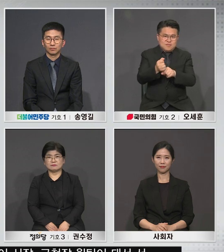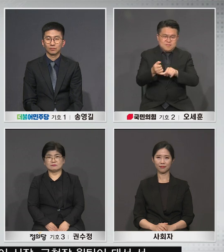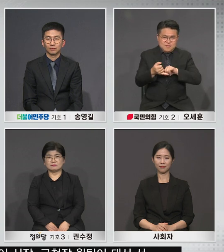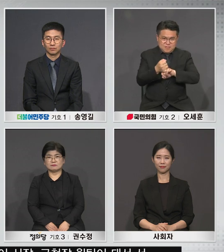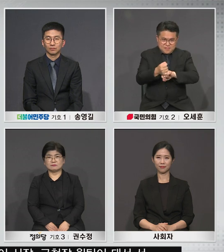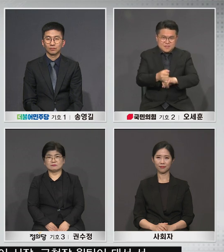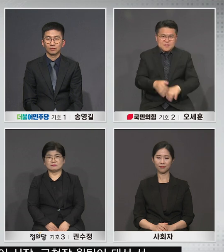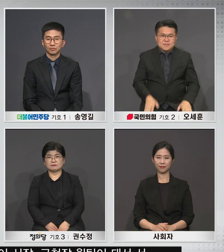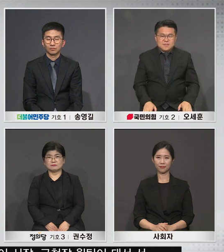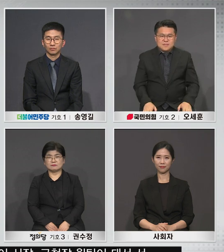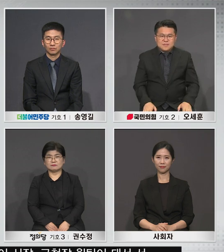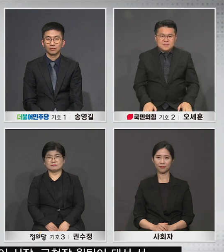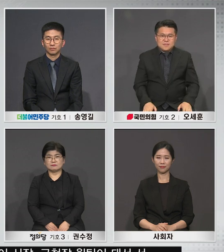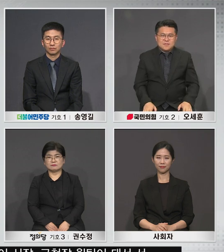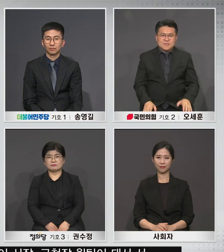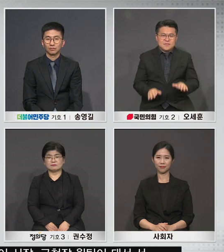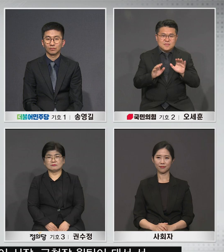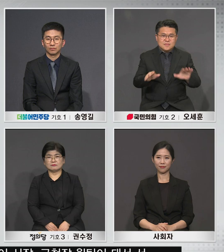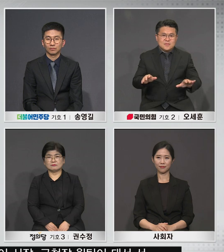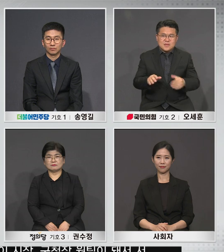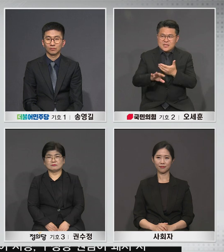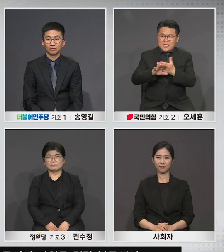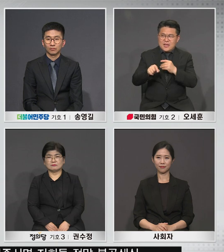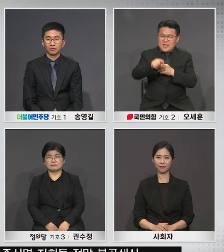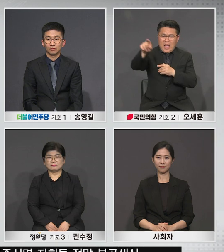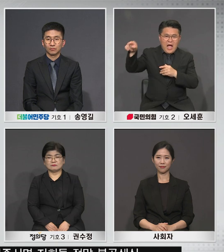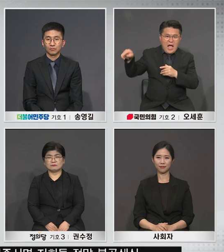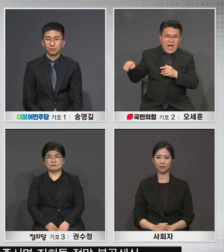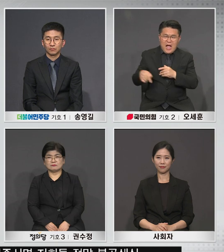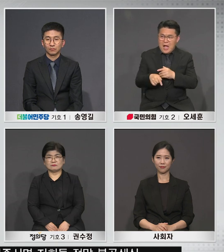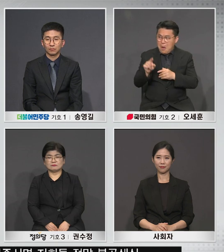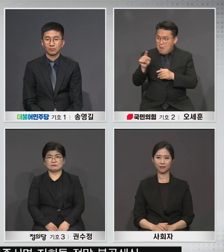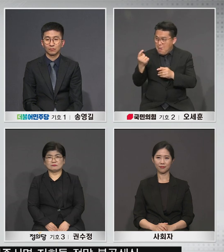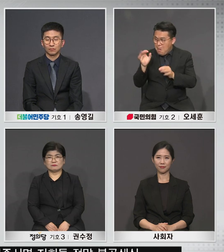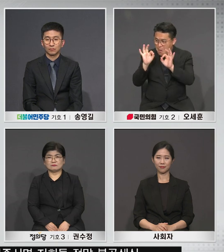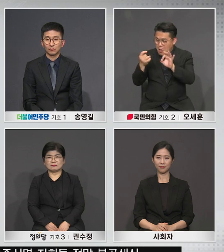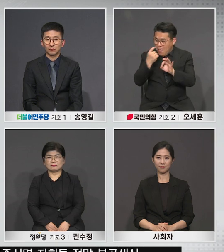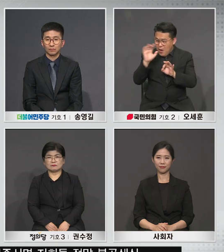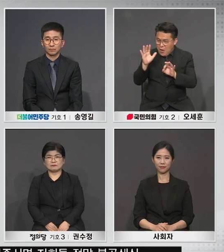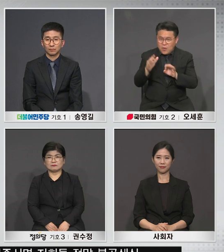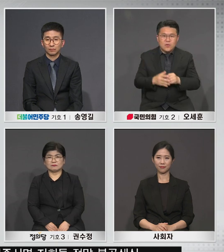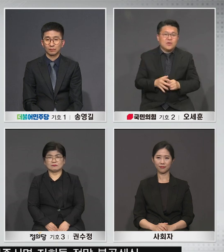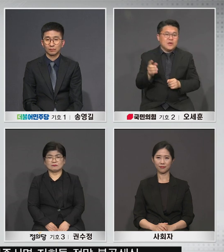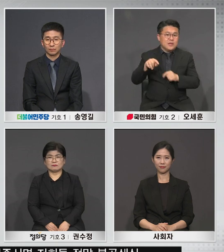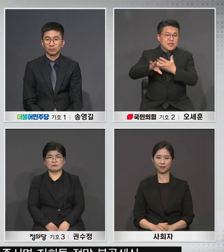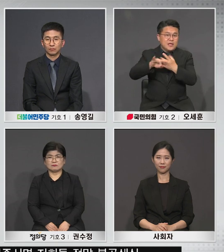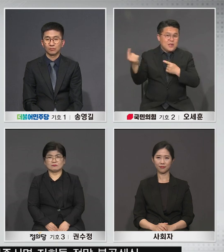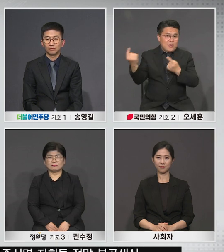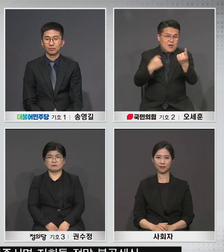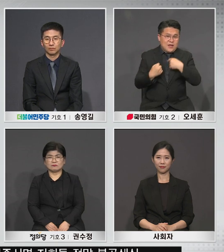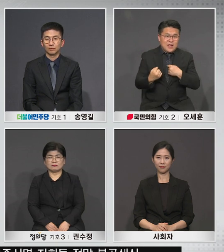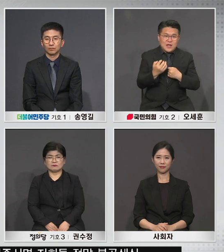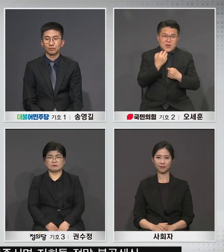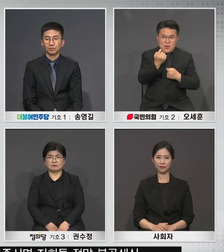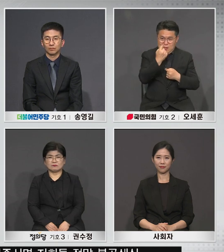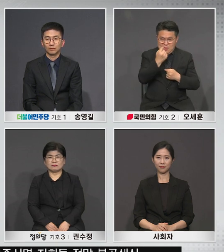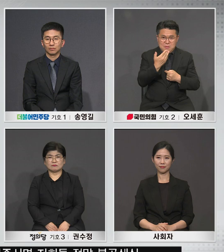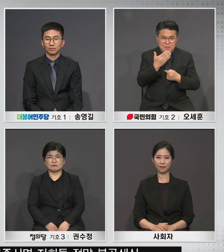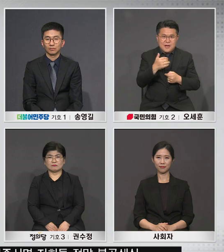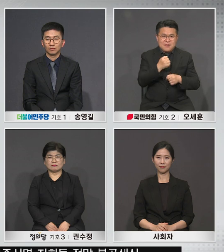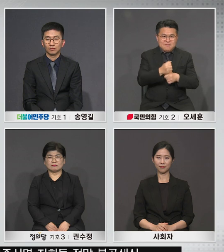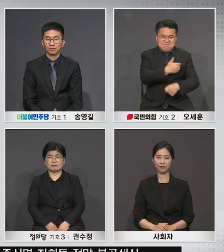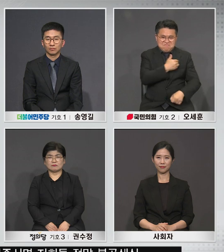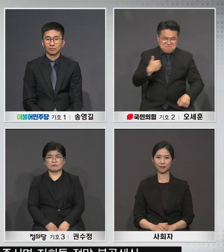이제 런던, 뉴욕, 파리의 배우는 도시가 아니라 우리를 배워가게 하는 도시 만들 자신 있습니다.